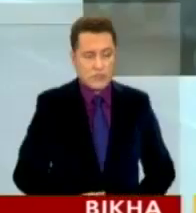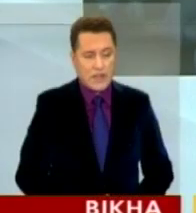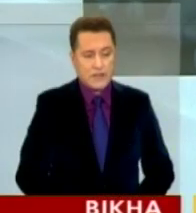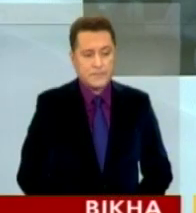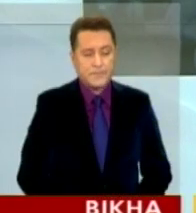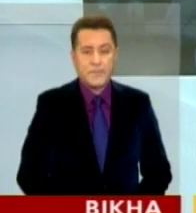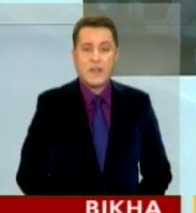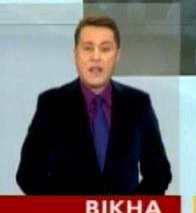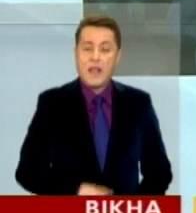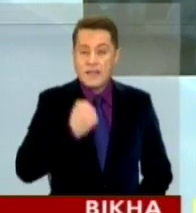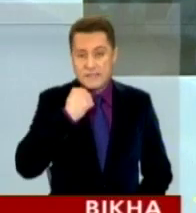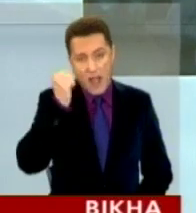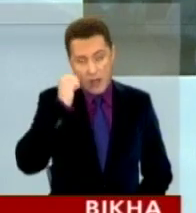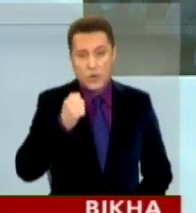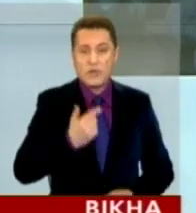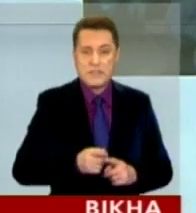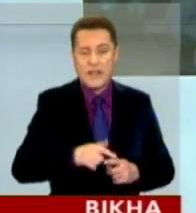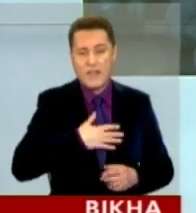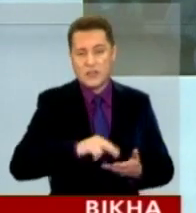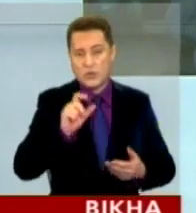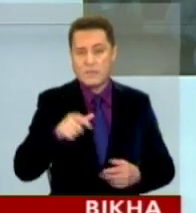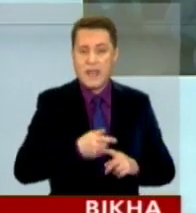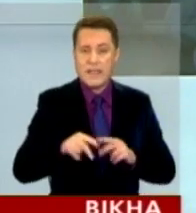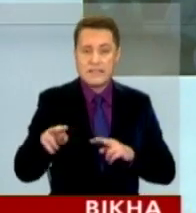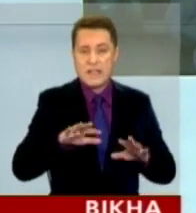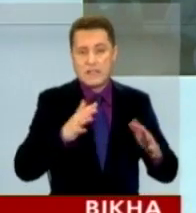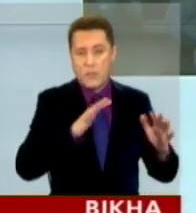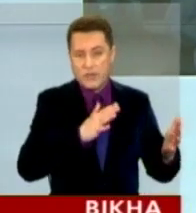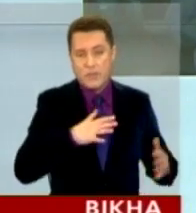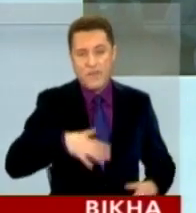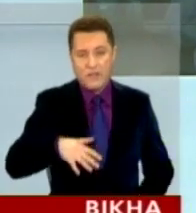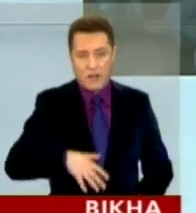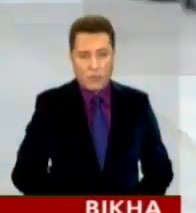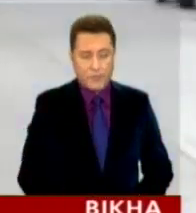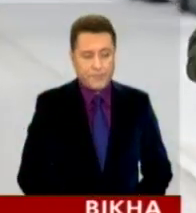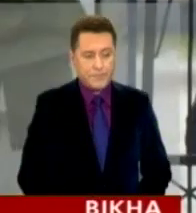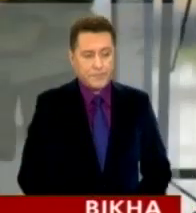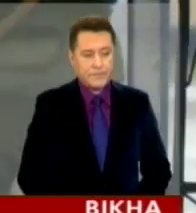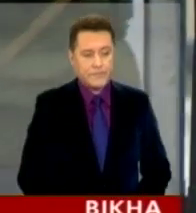Так, Олексій, я дякую. Це був Олексій Сімаков, який стежить за подіями в Криму.